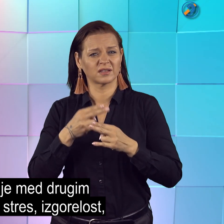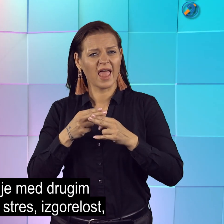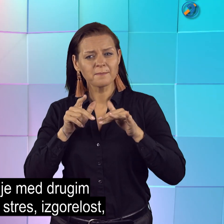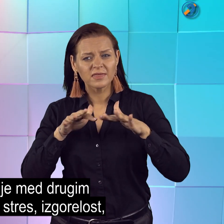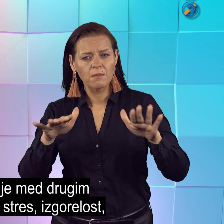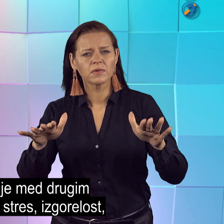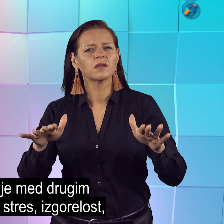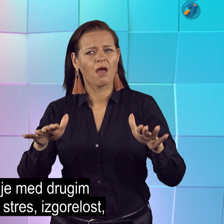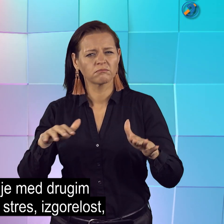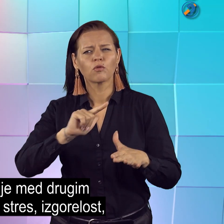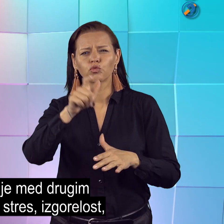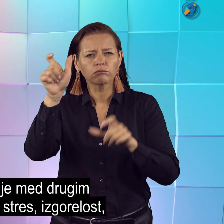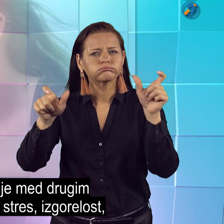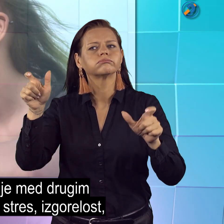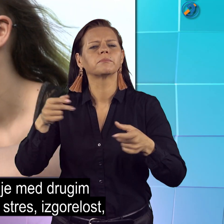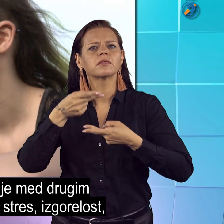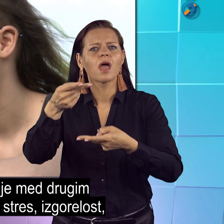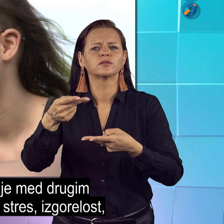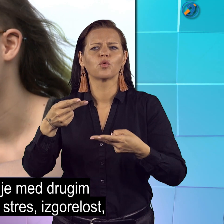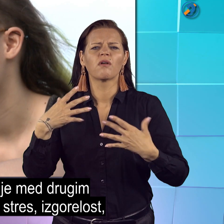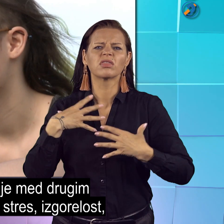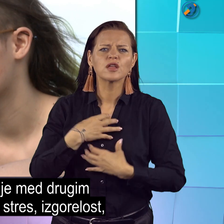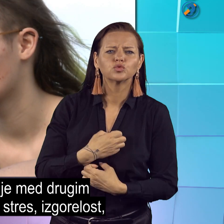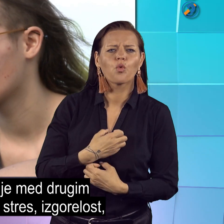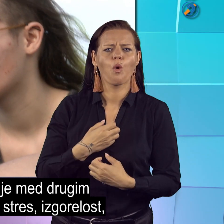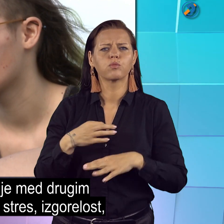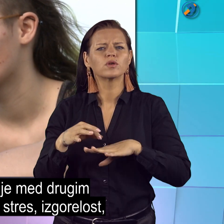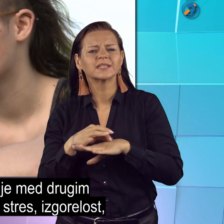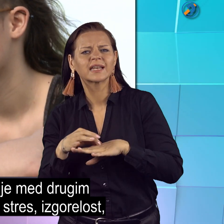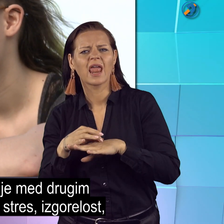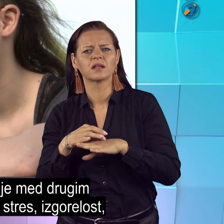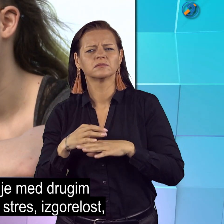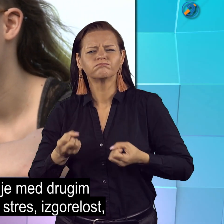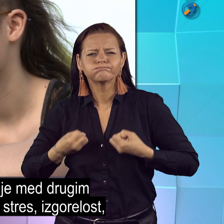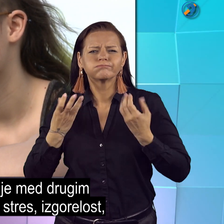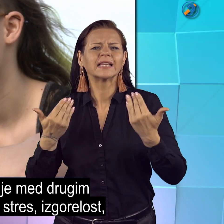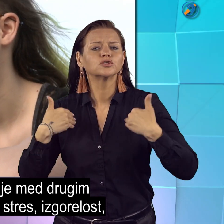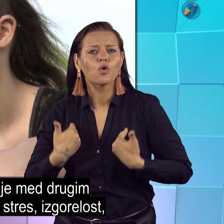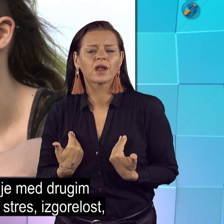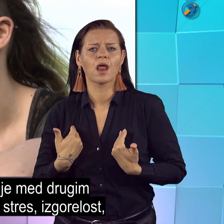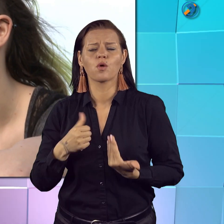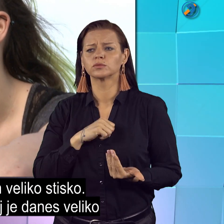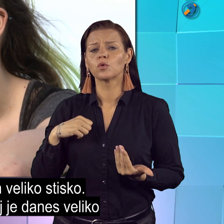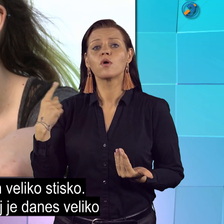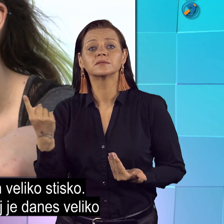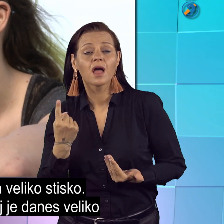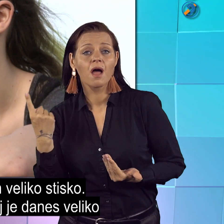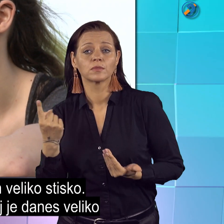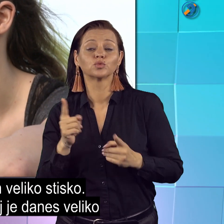Čas epidemije je med drugim prinesel tesnobo, stres, izgorelost, osamljenost in veliko